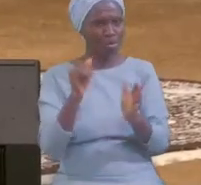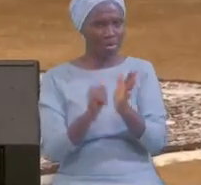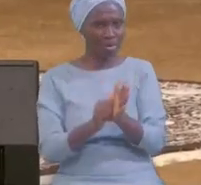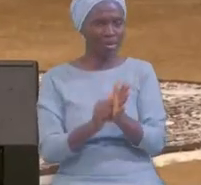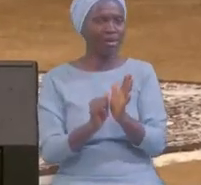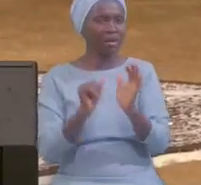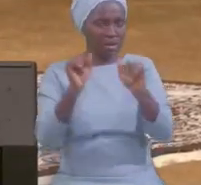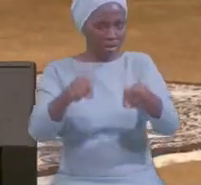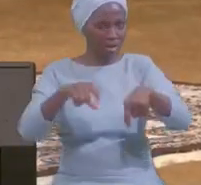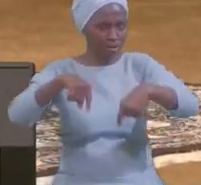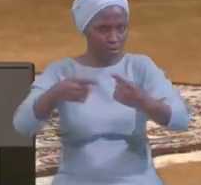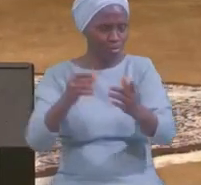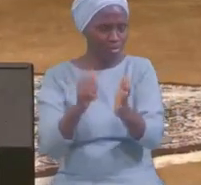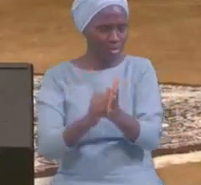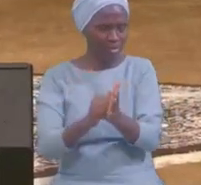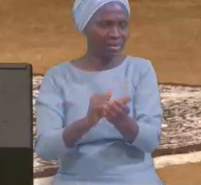ce niveau-là